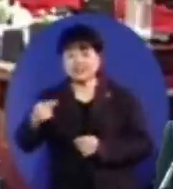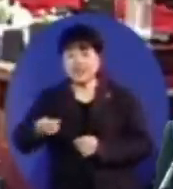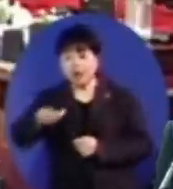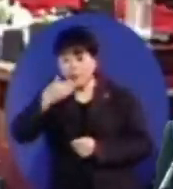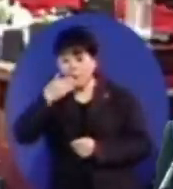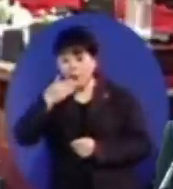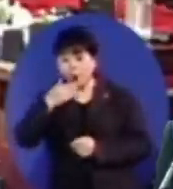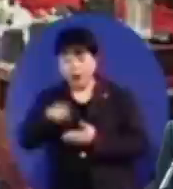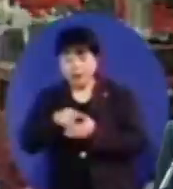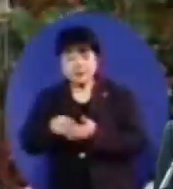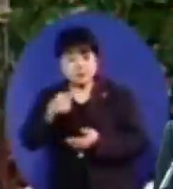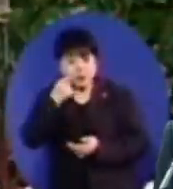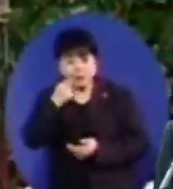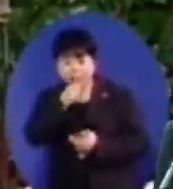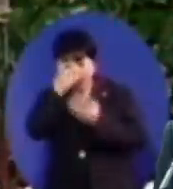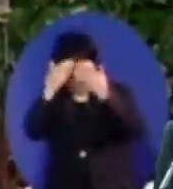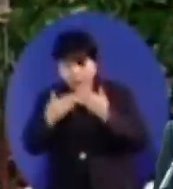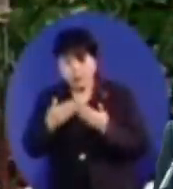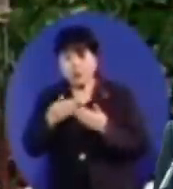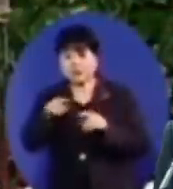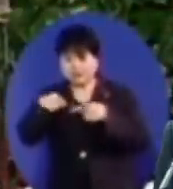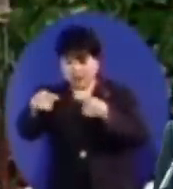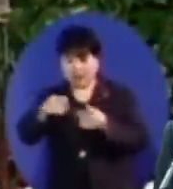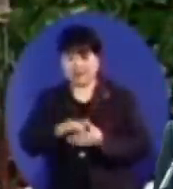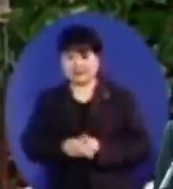갚으면 감옥에 갇혔다가